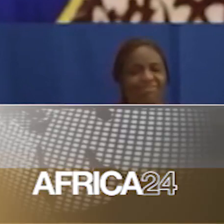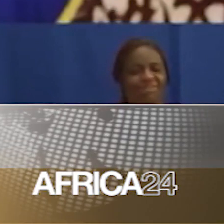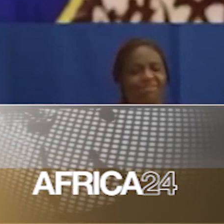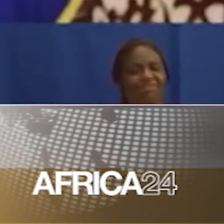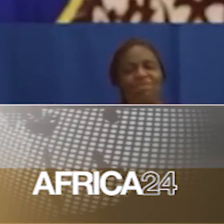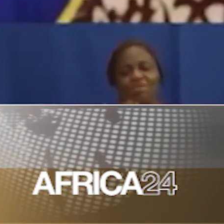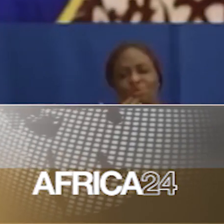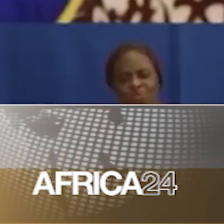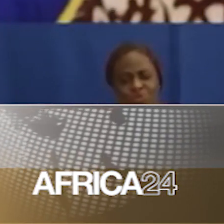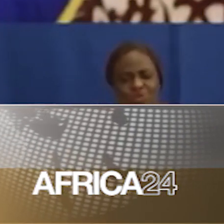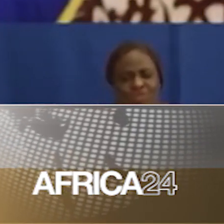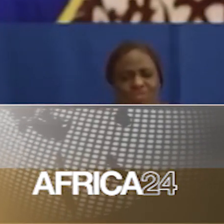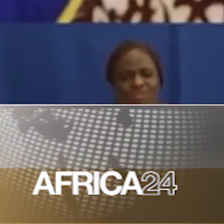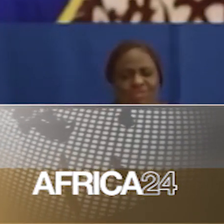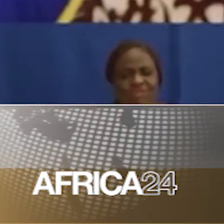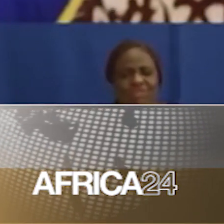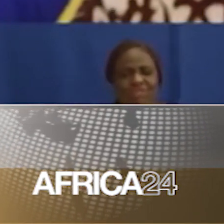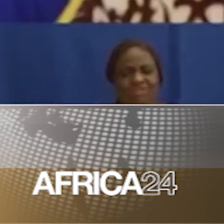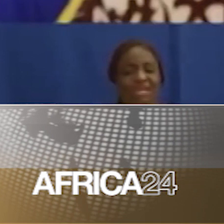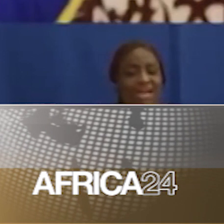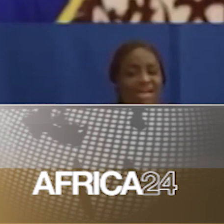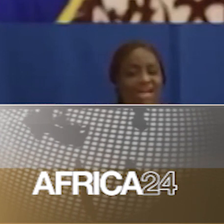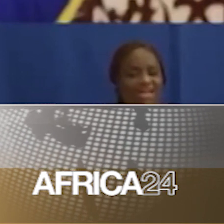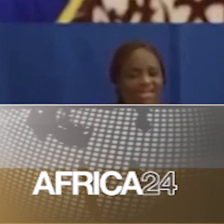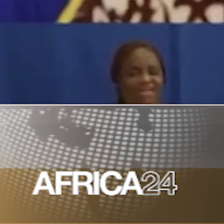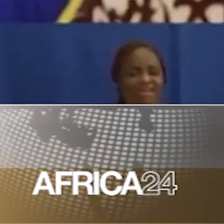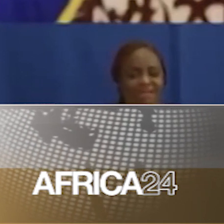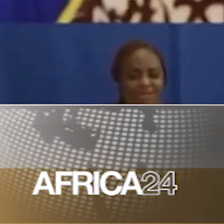robuste et résiliente et de bâtir un Ghana sans aide.